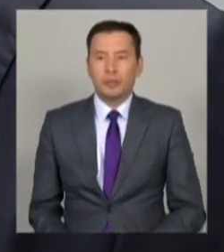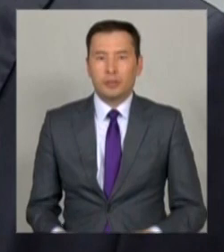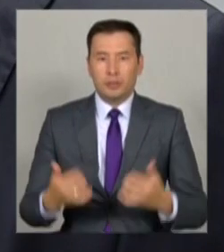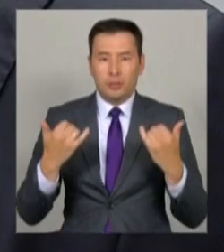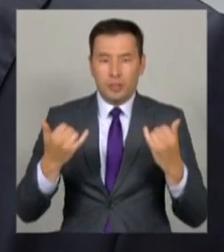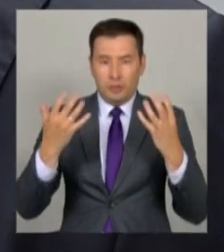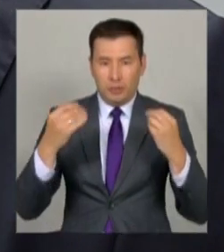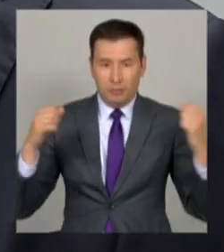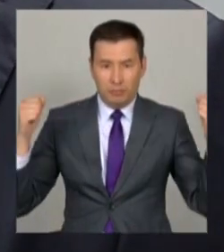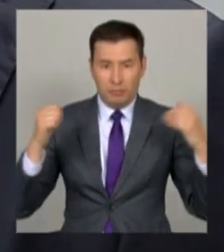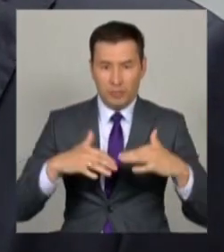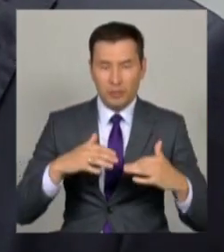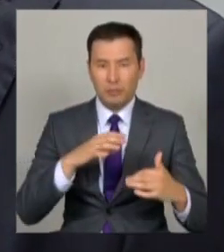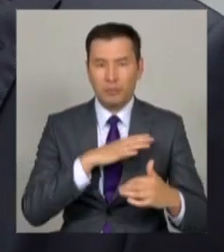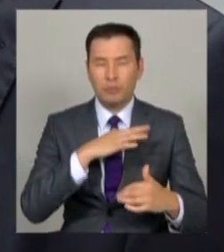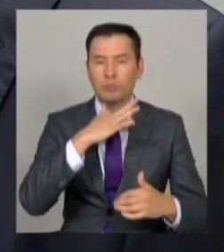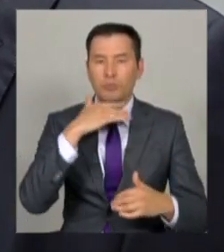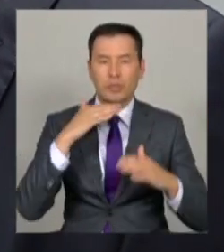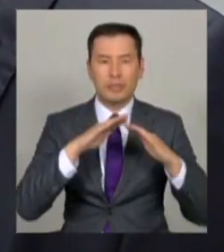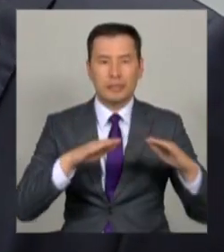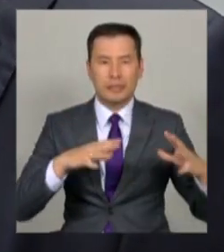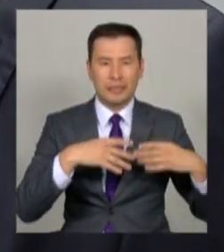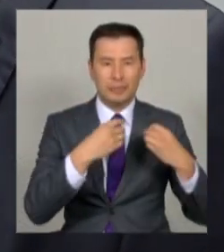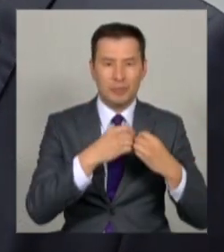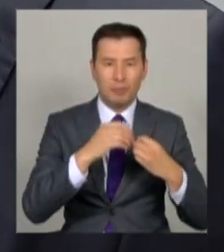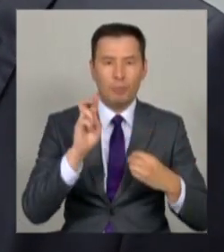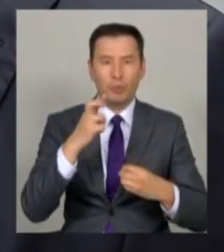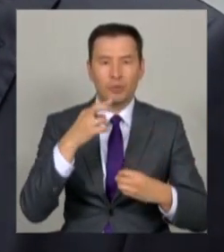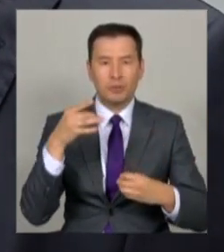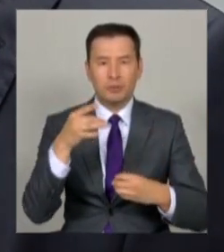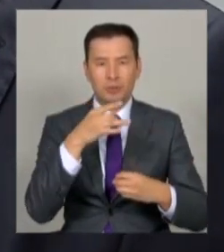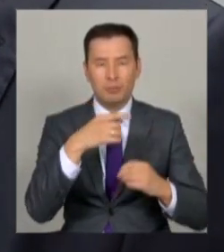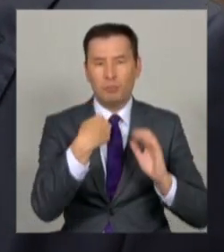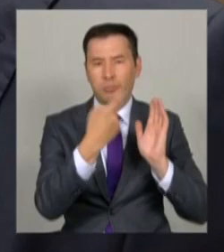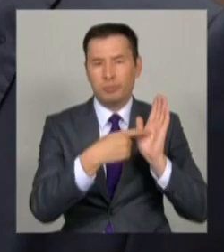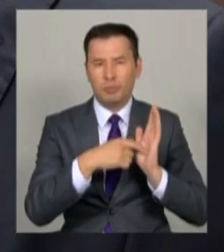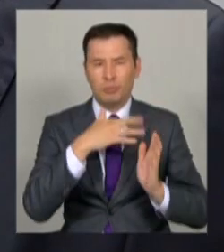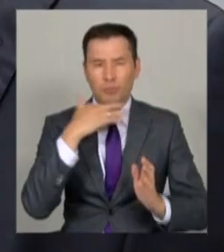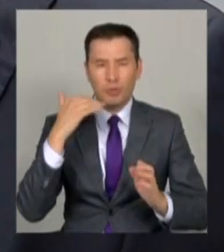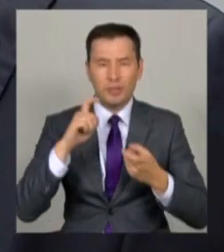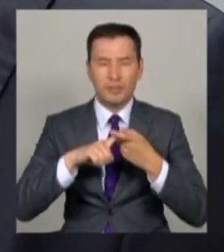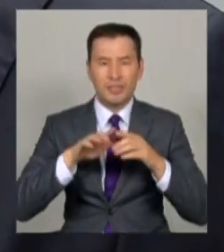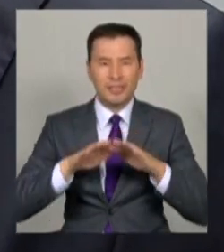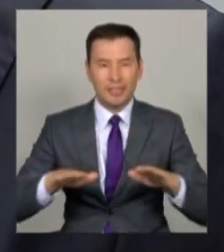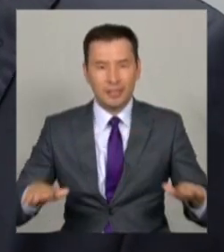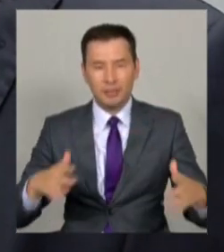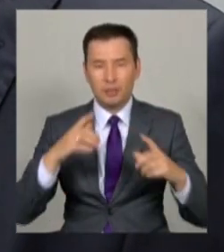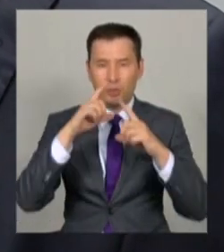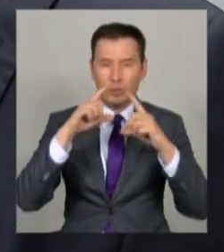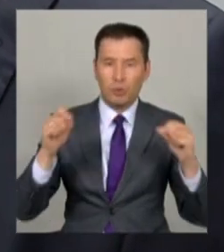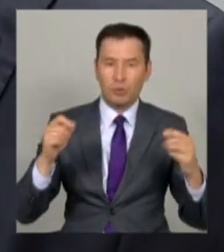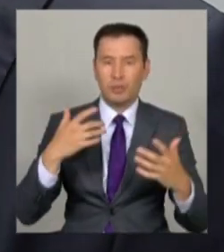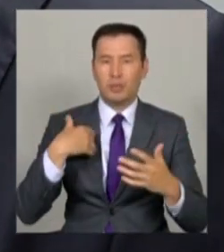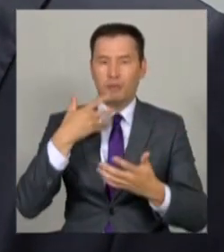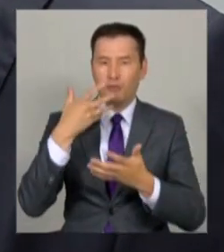Сегодняшнее мероприятие состоялось по просьбе многодетных семей Бостандыкского района. Было очень много вопросов по школам, садикам и по предпринимательству.